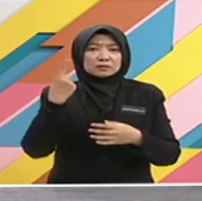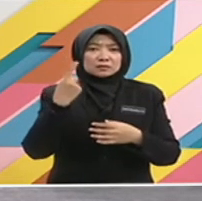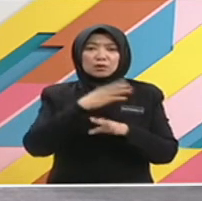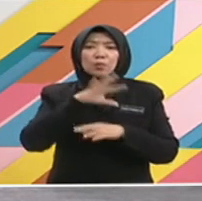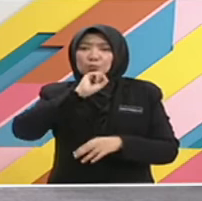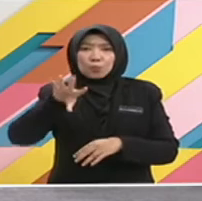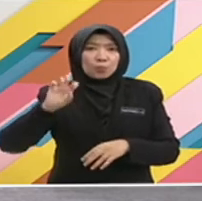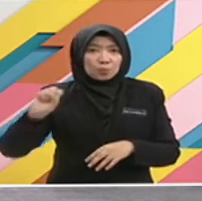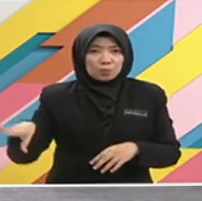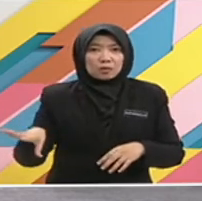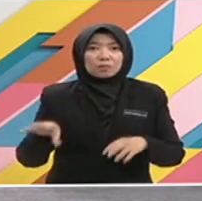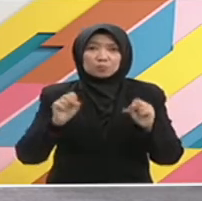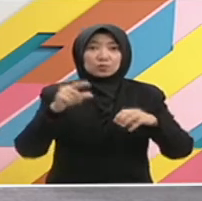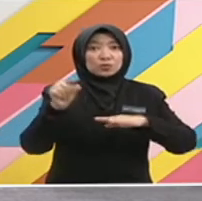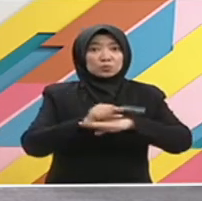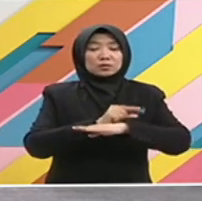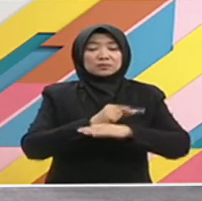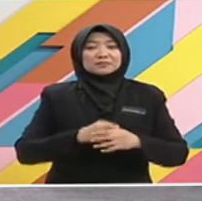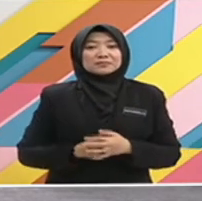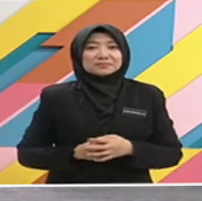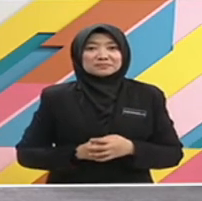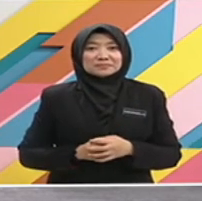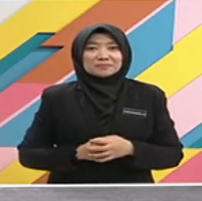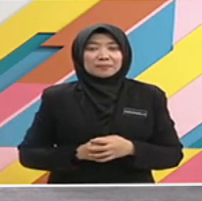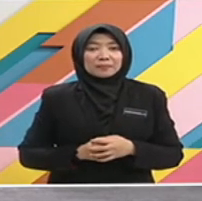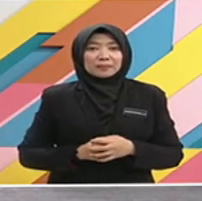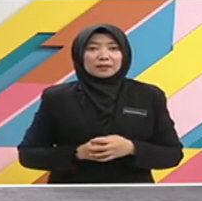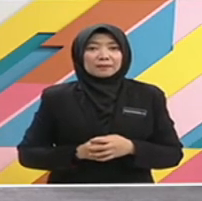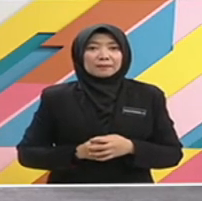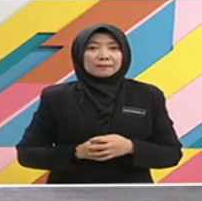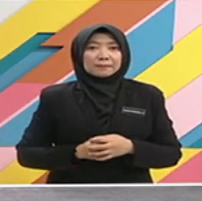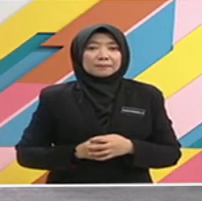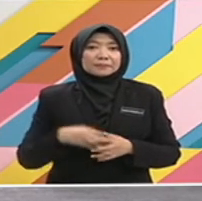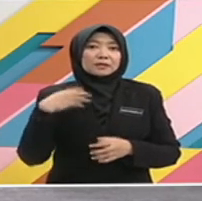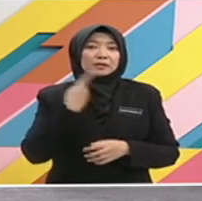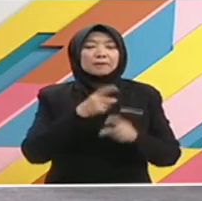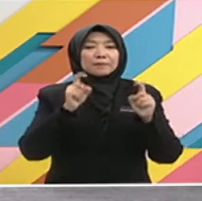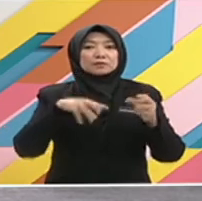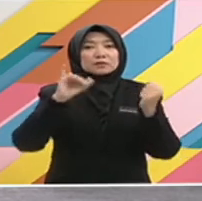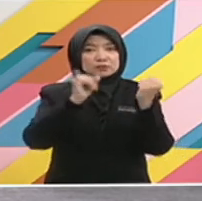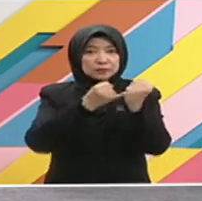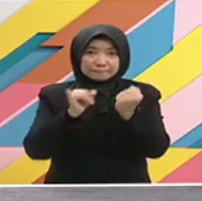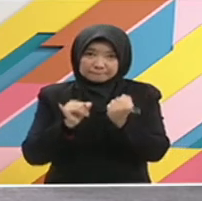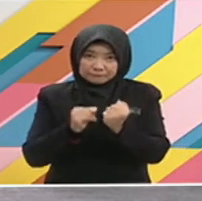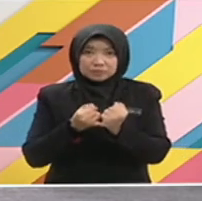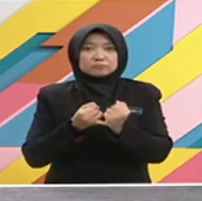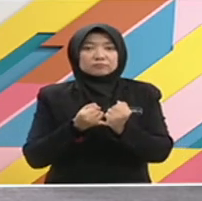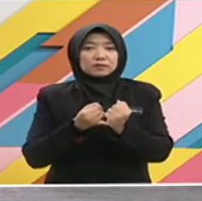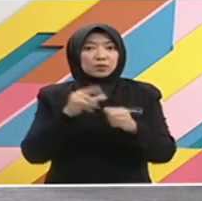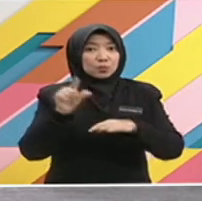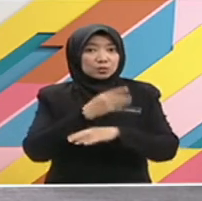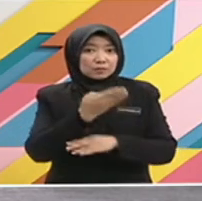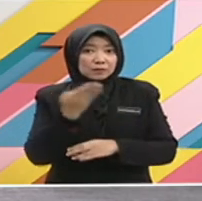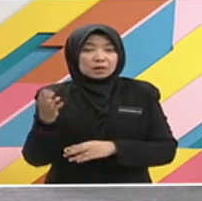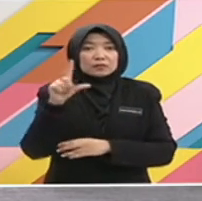boleh guna balik. Kemudian kalau boleh, biarlah kita berjimat menggunakan bahan. Betul. Kita akan guna gam kan?